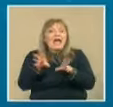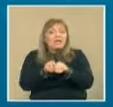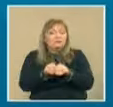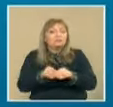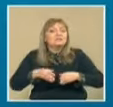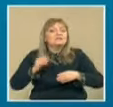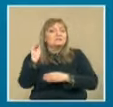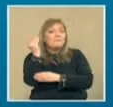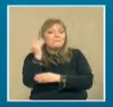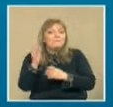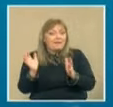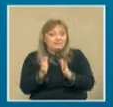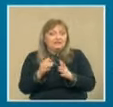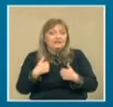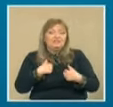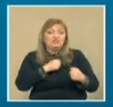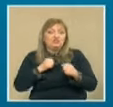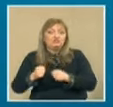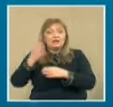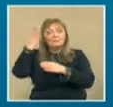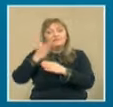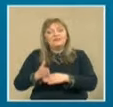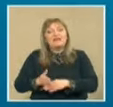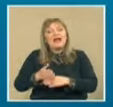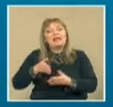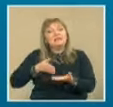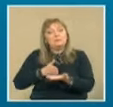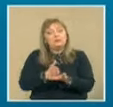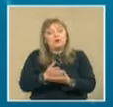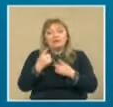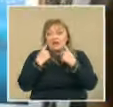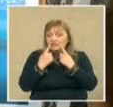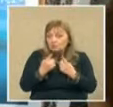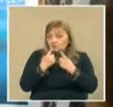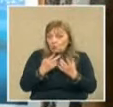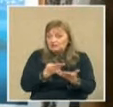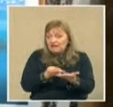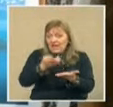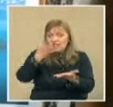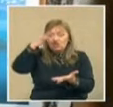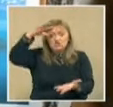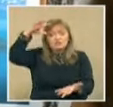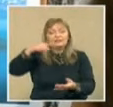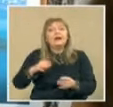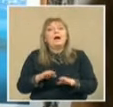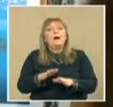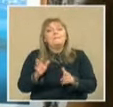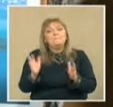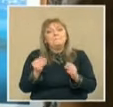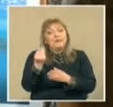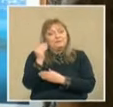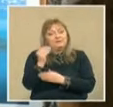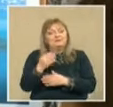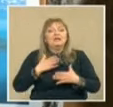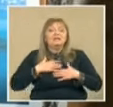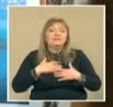изчакахме вече към края на периода, в който те си отглеждат малките, за да може така да имаме